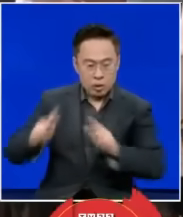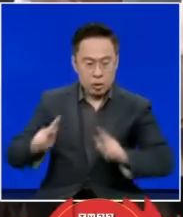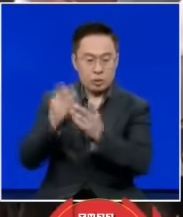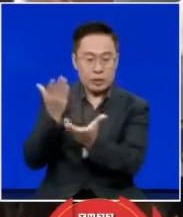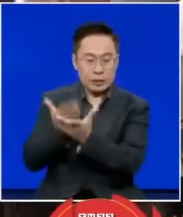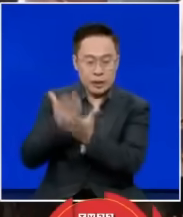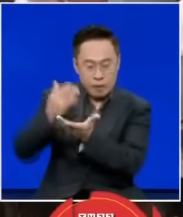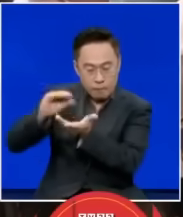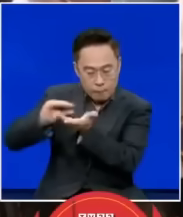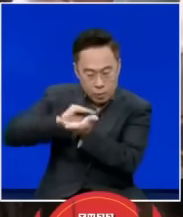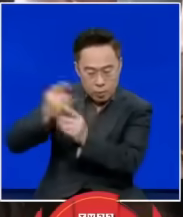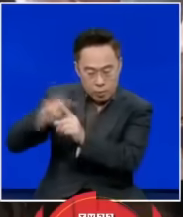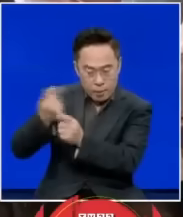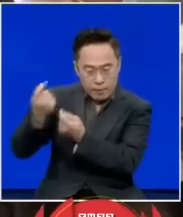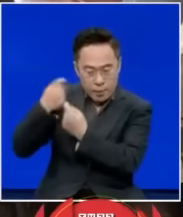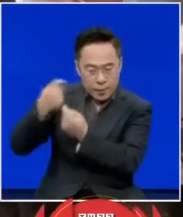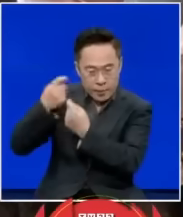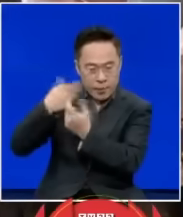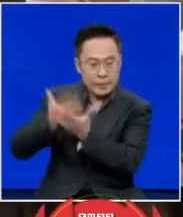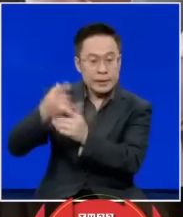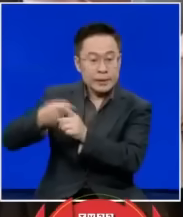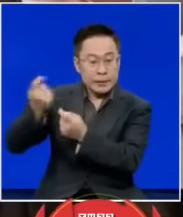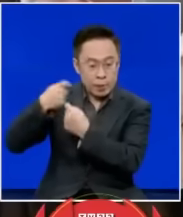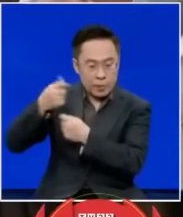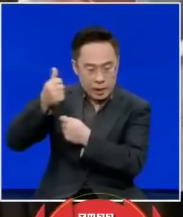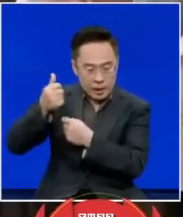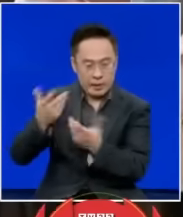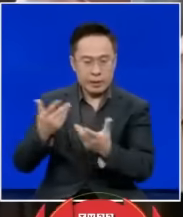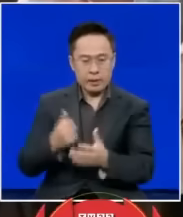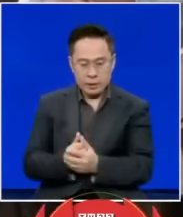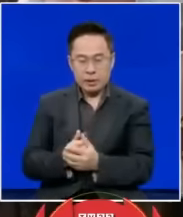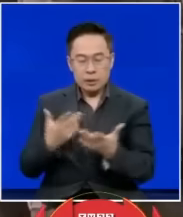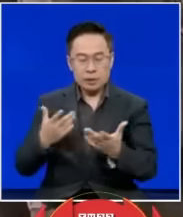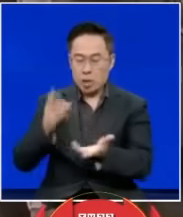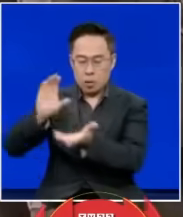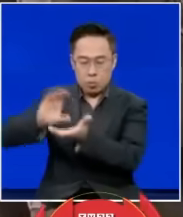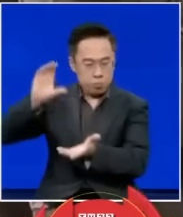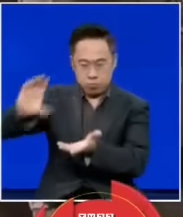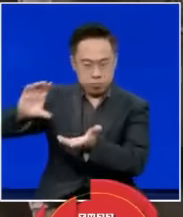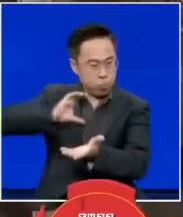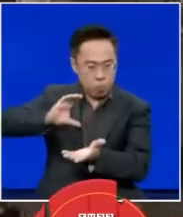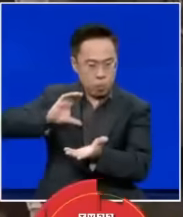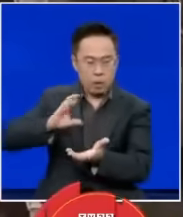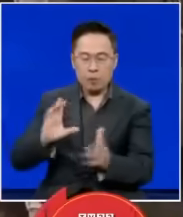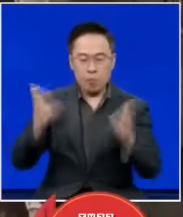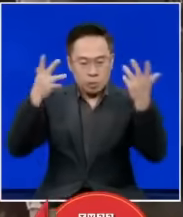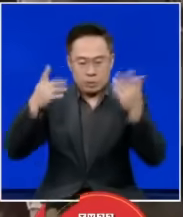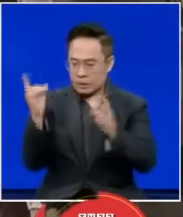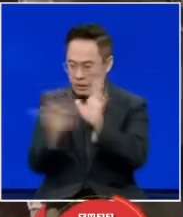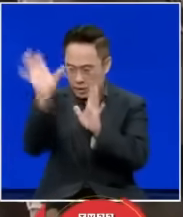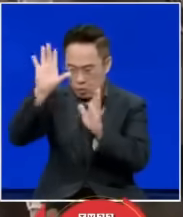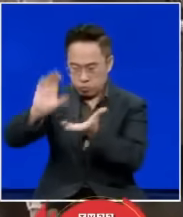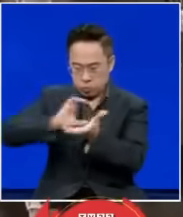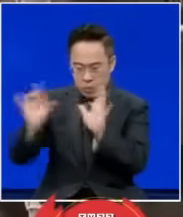ำเหน็จคือเงินก้อนใช่ไหมก็จะได้เงินจากกบข.แล้วก็เป็นบำเหน็จจากทางกระทรวงการคลังทีนี้บำเหน็จก็ไปคิดจากอายุราชการนะฮะ